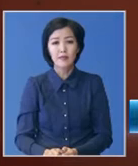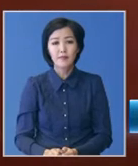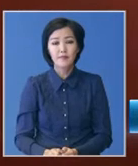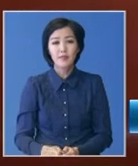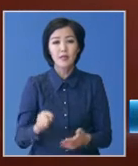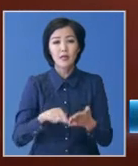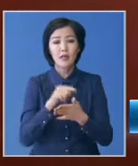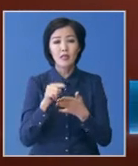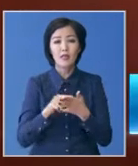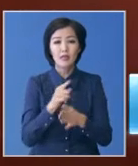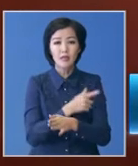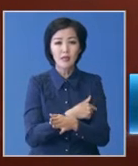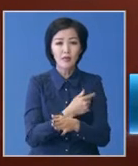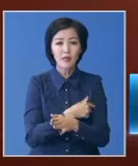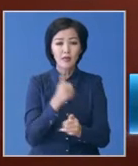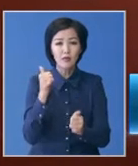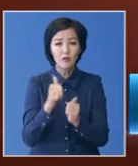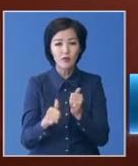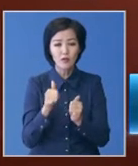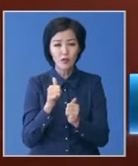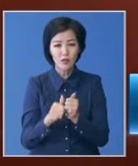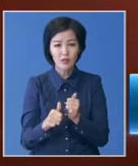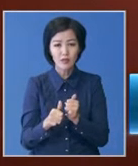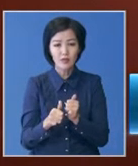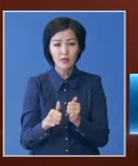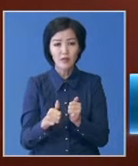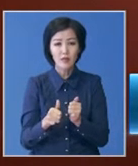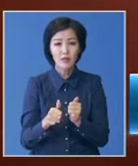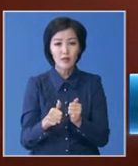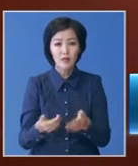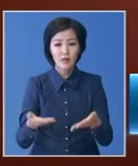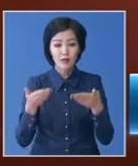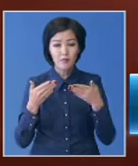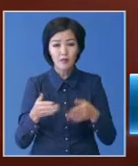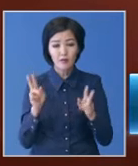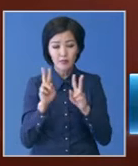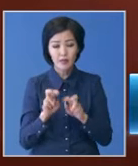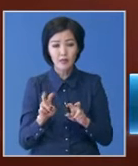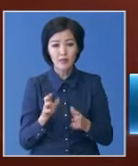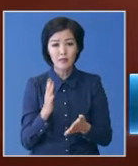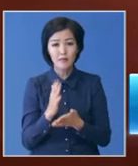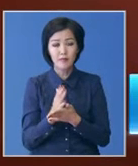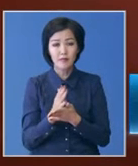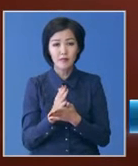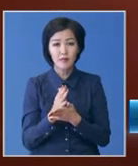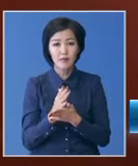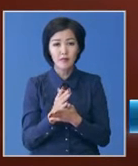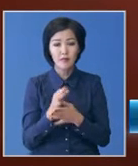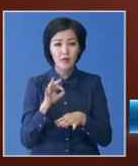емханада күнде прием жасаймыз, қабылдап әйелдерді тексеріп анықтап